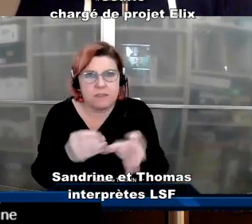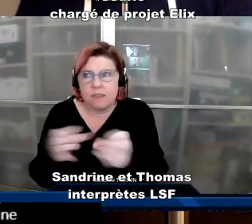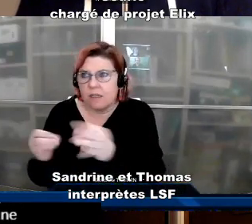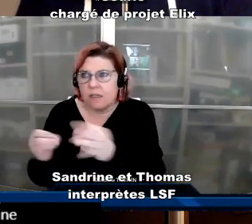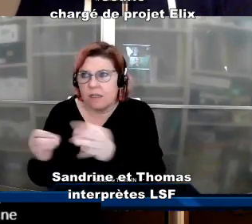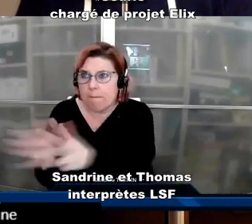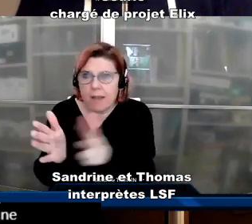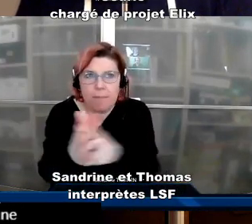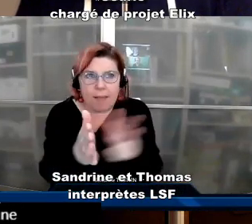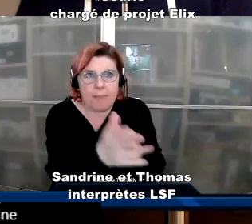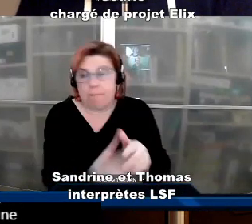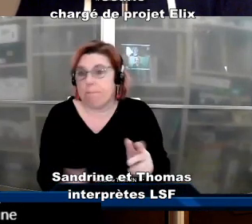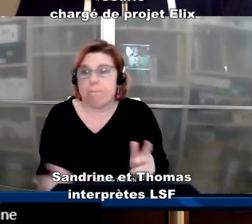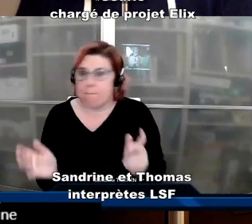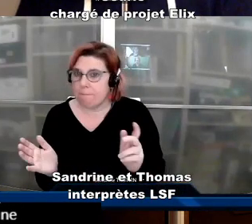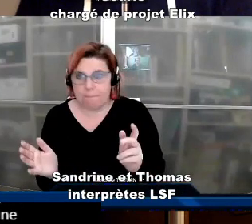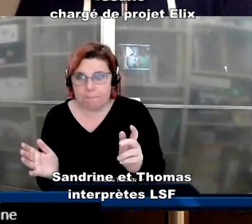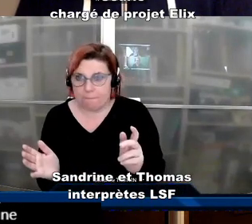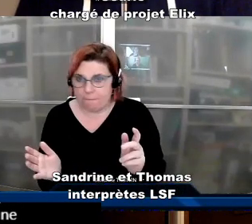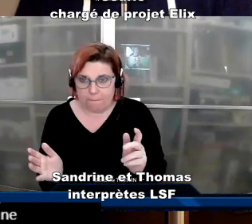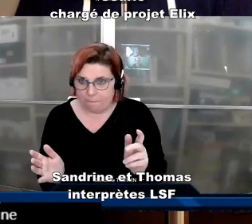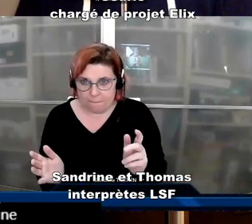c'est vraiment